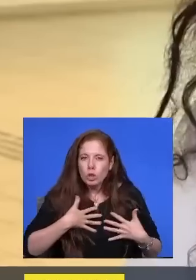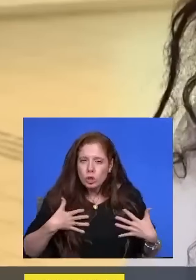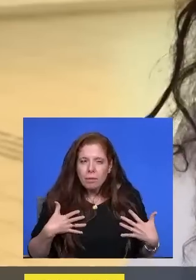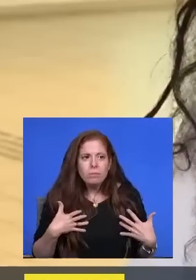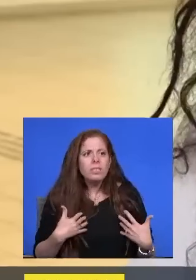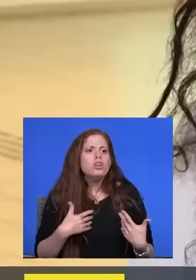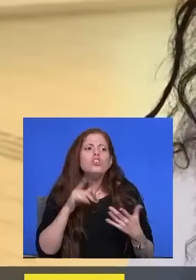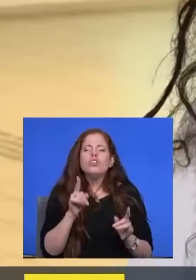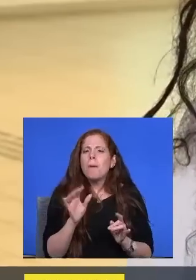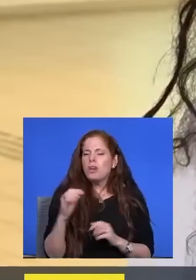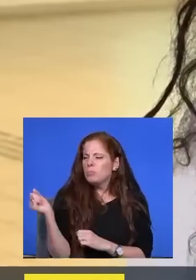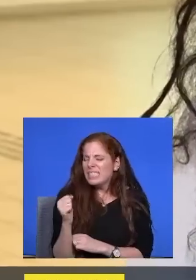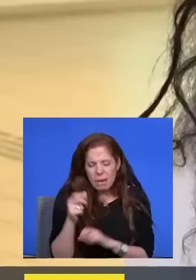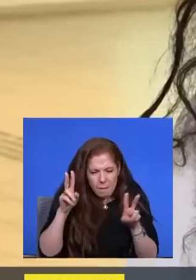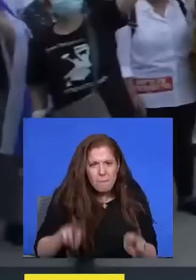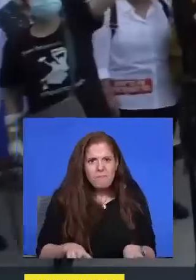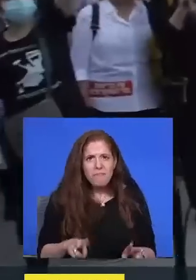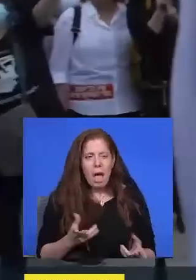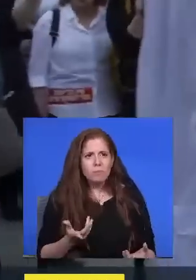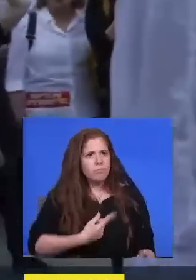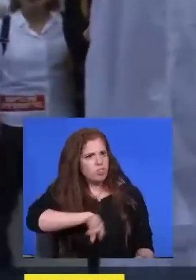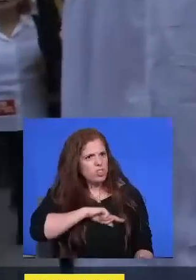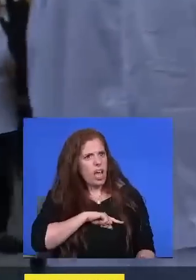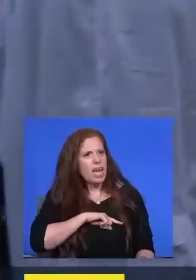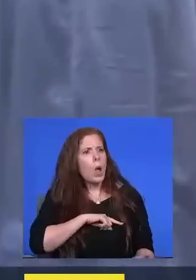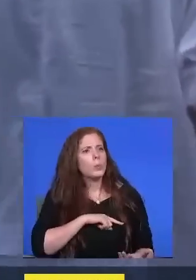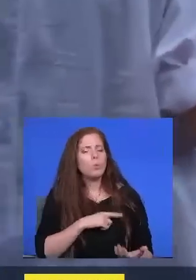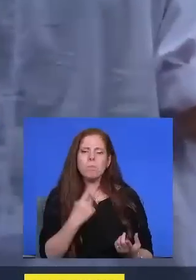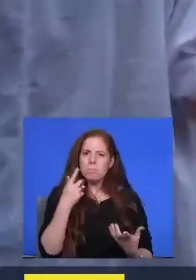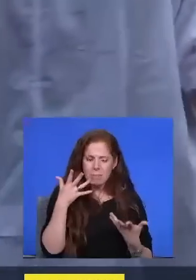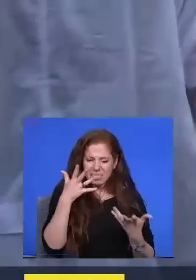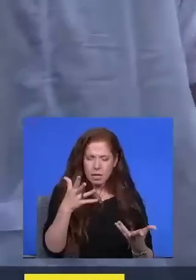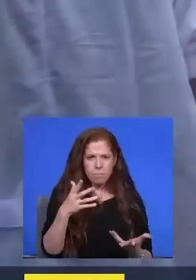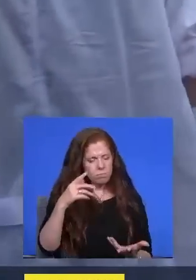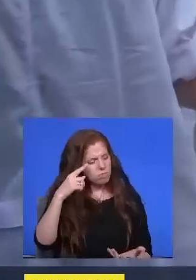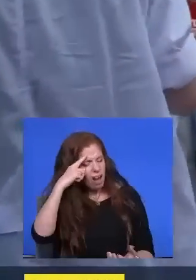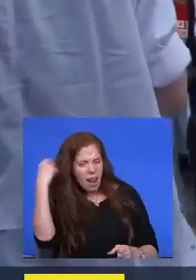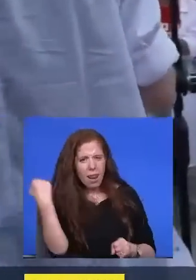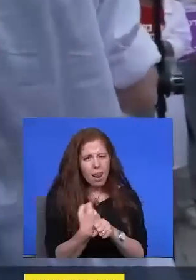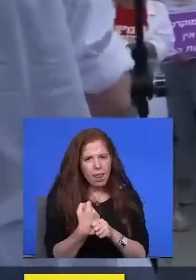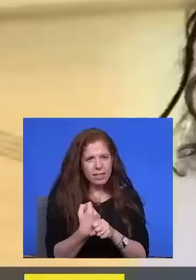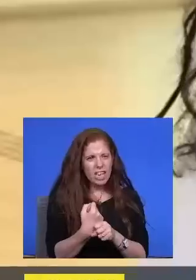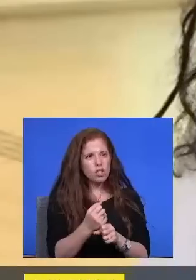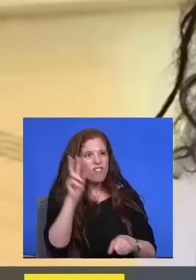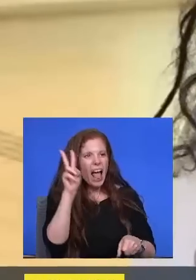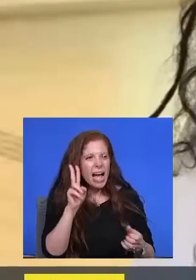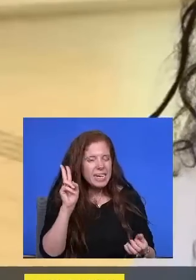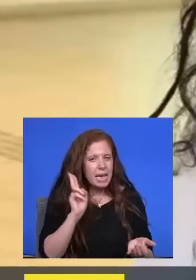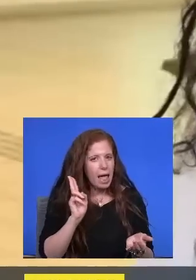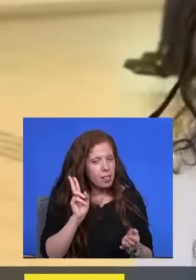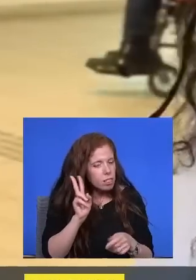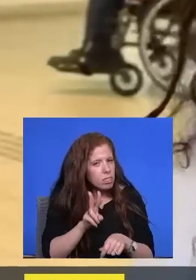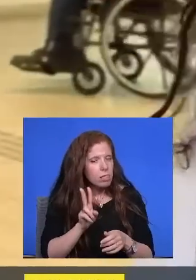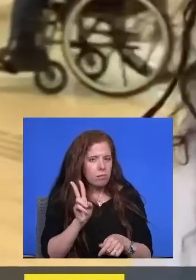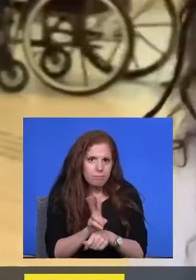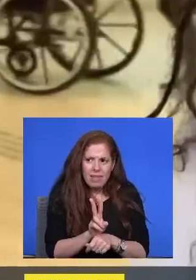מותר, לא פחות מזה. כאשר אנחנו מעזים לעמוד ולהגן על הזכויות של המטופלים שלנו ועל הזכויות שלנו,